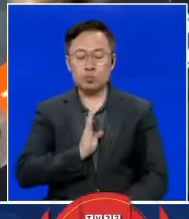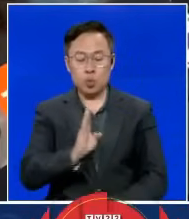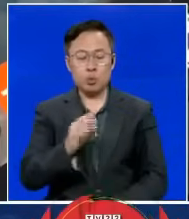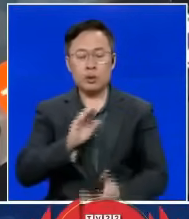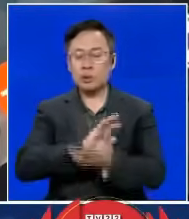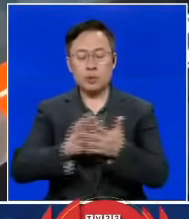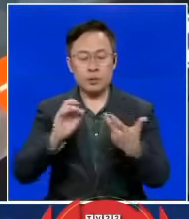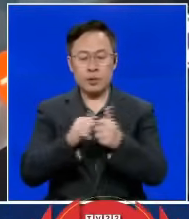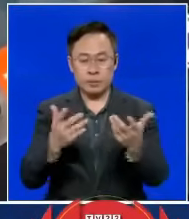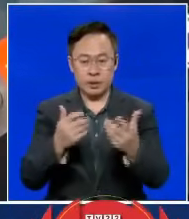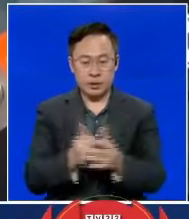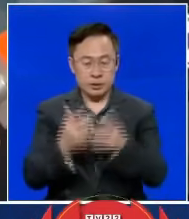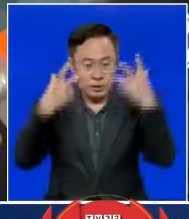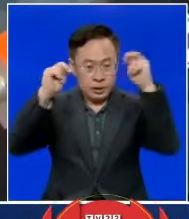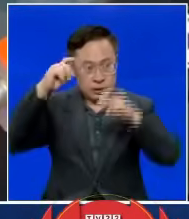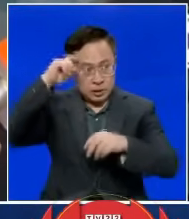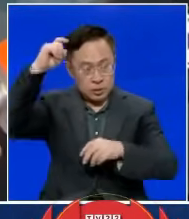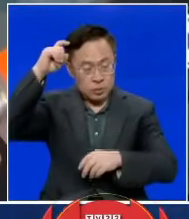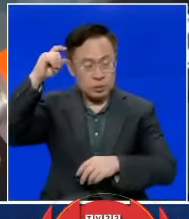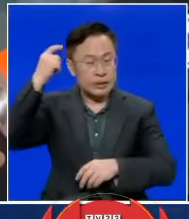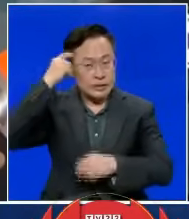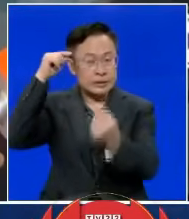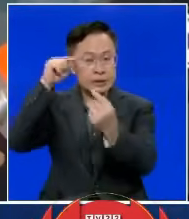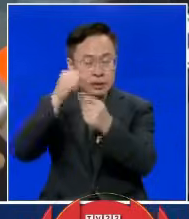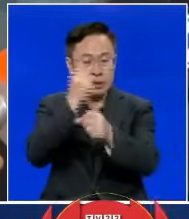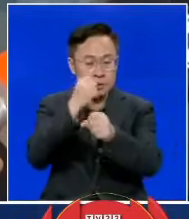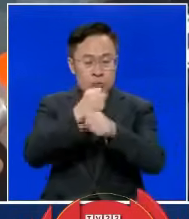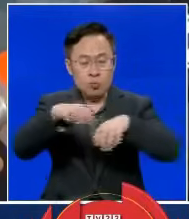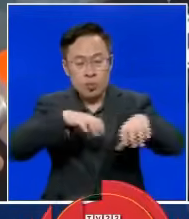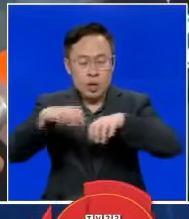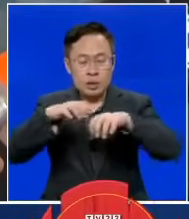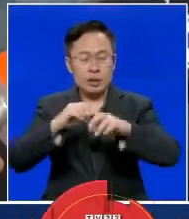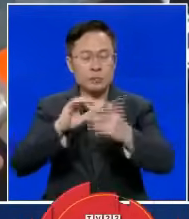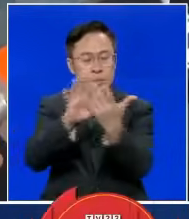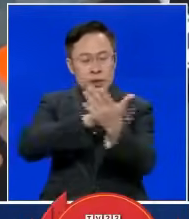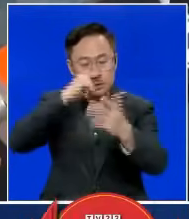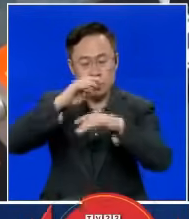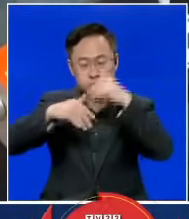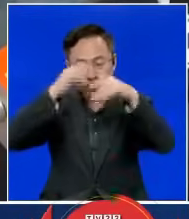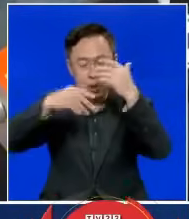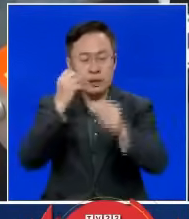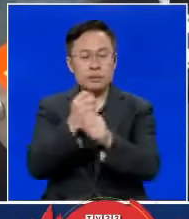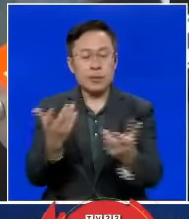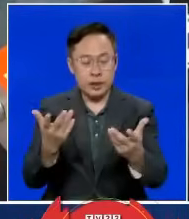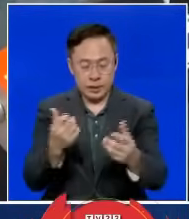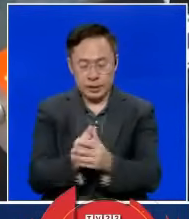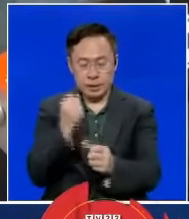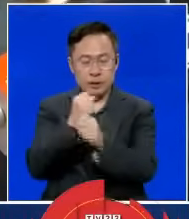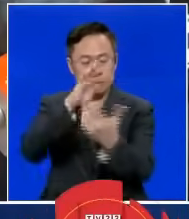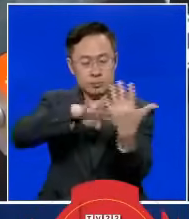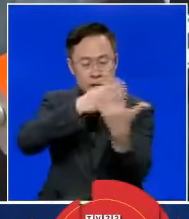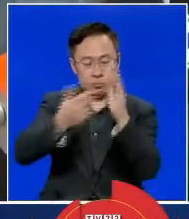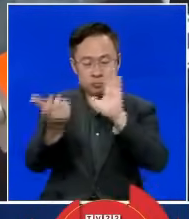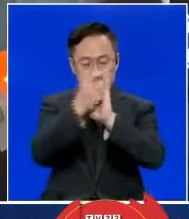ก็เชื่อว่านายกยังไม่ได้คิดเรื่องนี้ท่านคิดแต่ว่าจะบริหารประเทศชาติอย่างไรให้เป็นไปด้วยความราบรื่นสามารถทำตามนโยบ